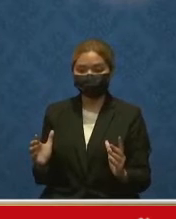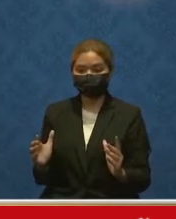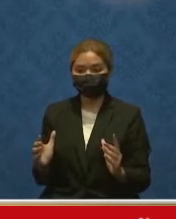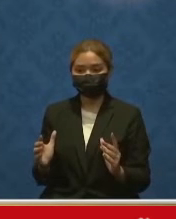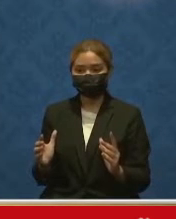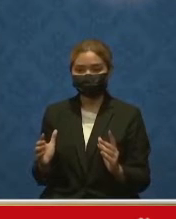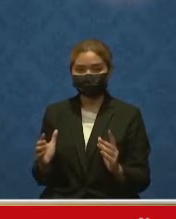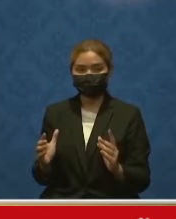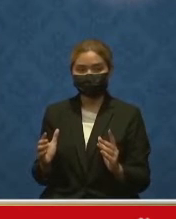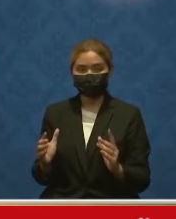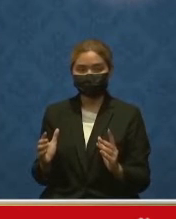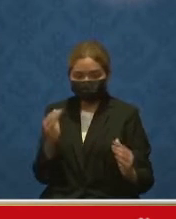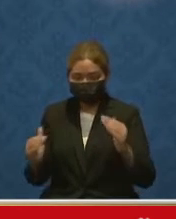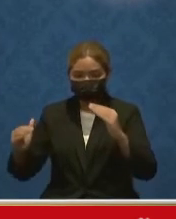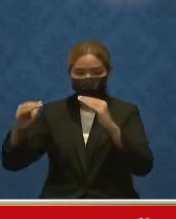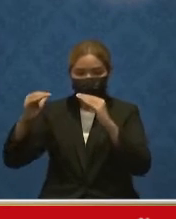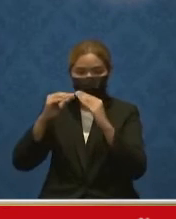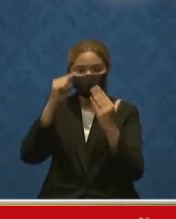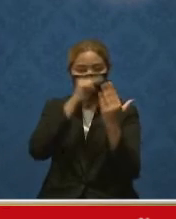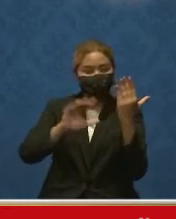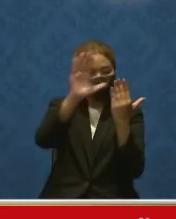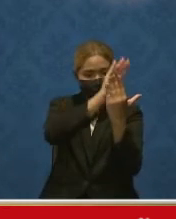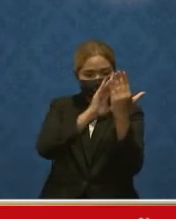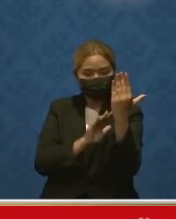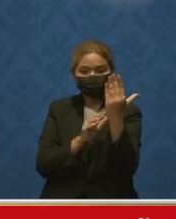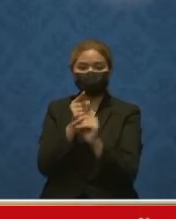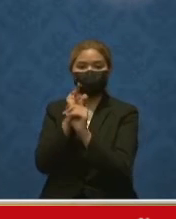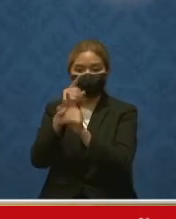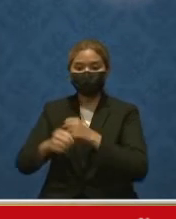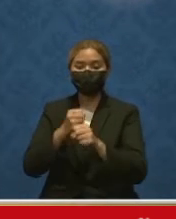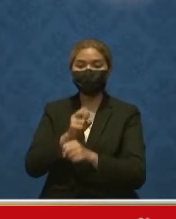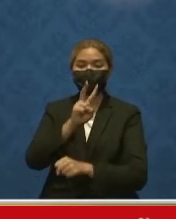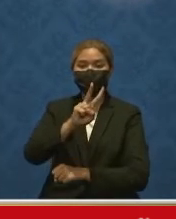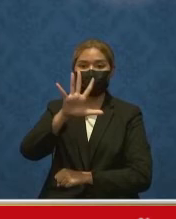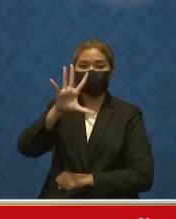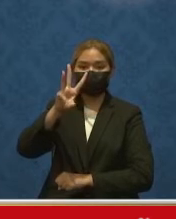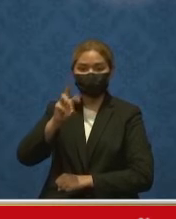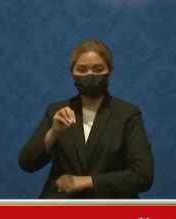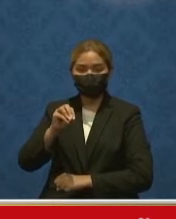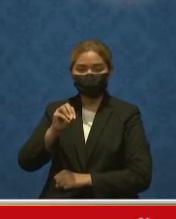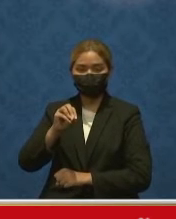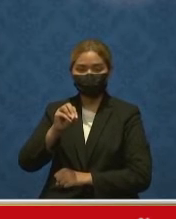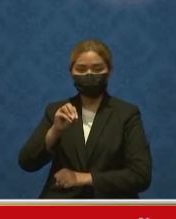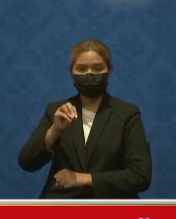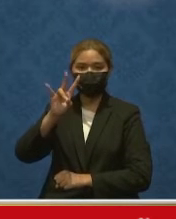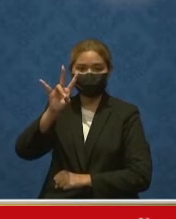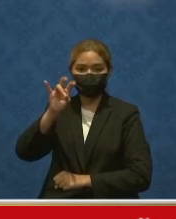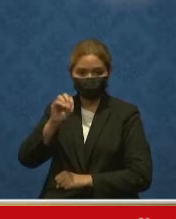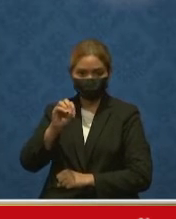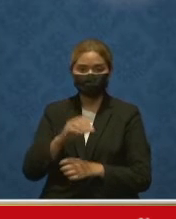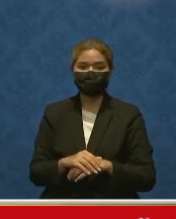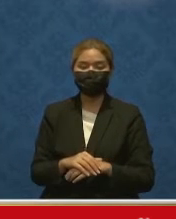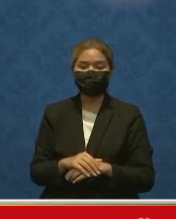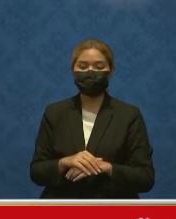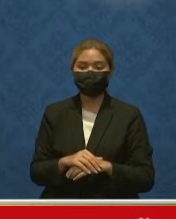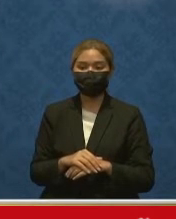ภูมิภาคประเทศเอเชียตะวันออกเฉียงใต้ในปี2570ดูสิครับเหมือนมา